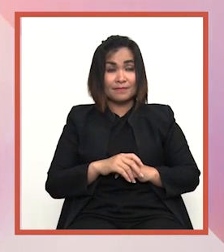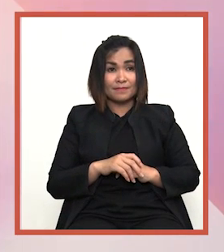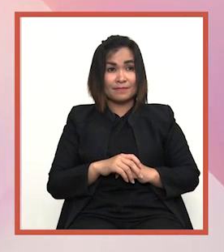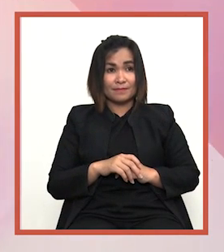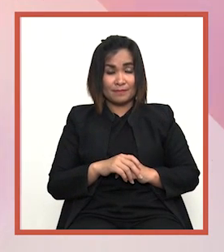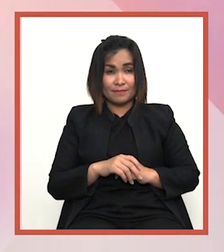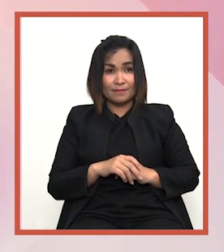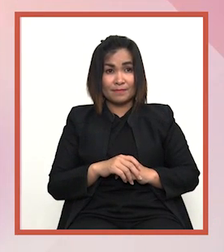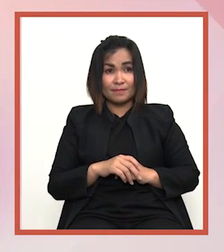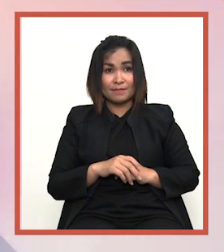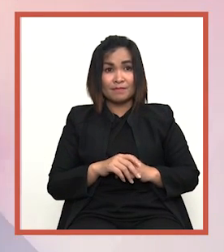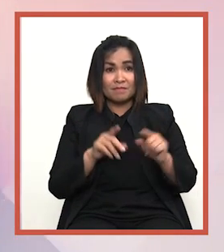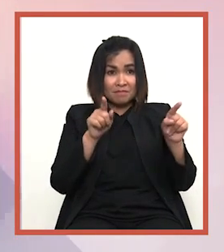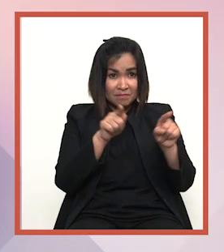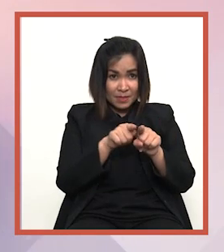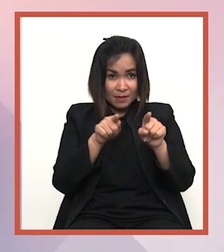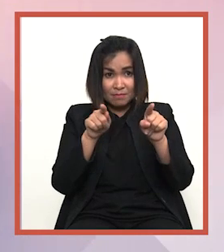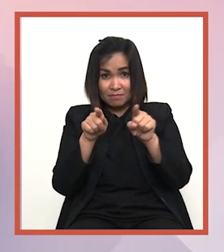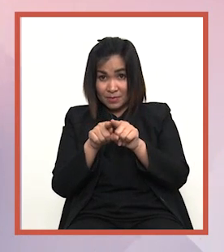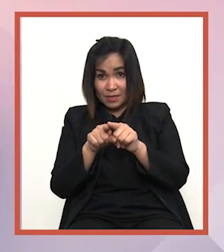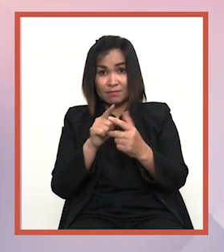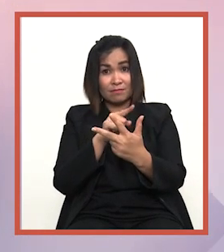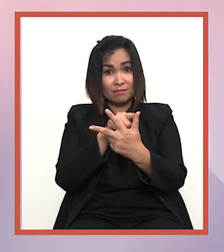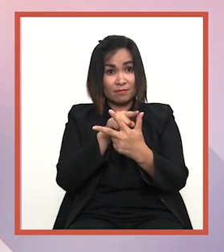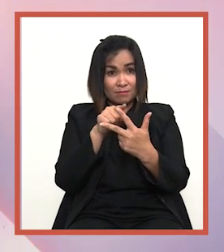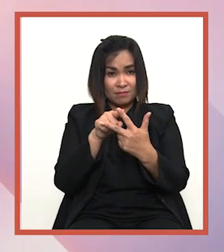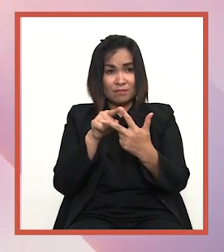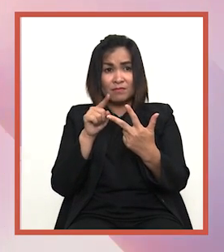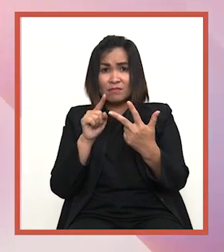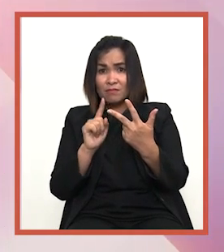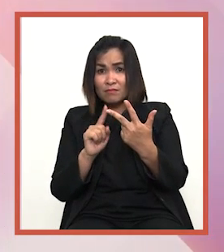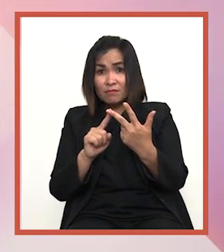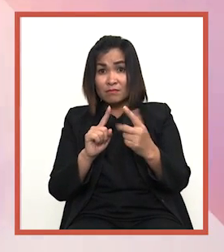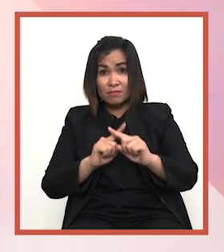วางติดกันไว้นะครับลักษณะจะเหมือนกันทั้งแบบงานสมบูรณ์การทำงานและก็การติดตั้ง